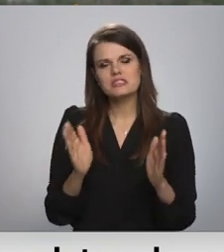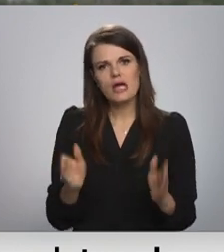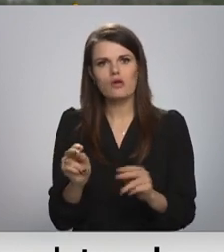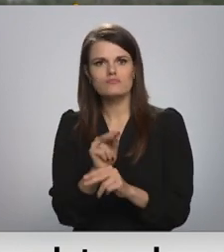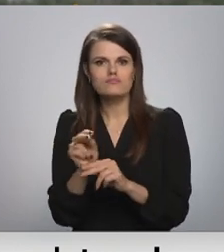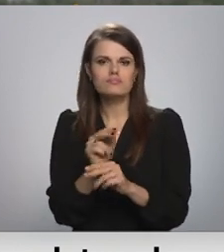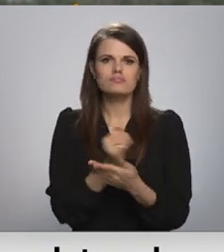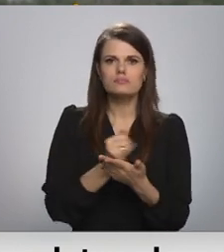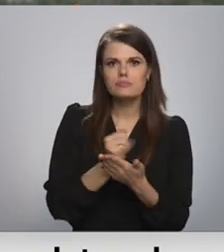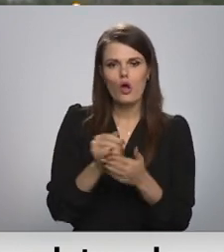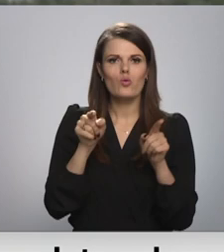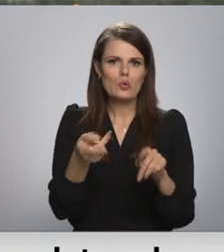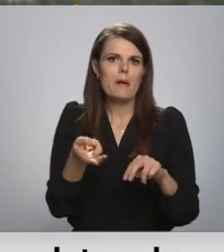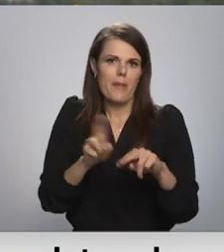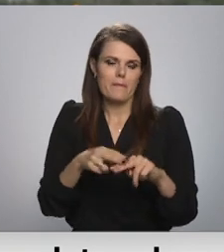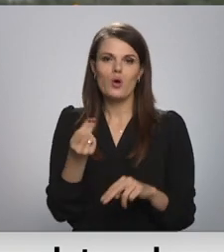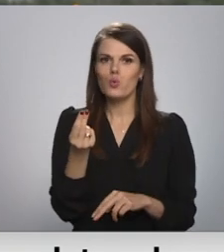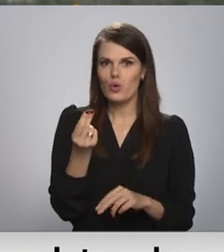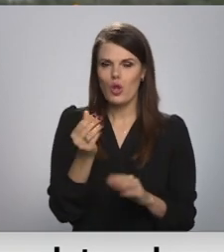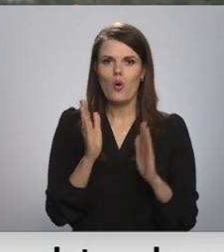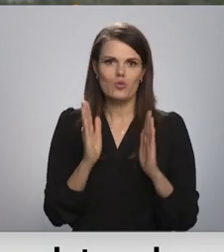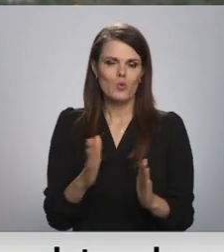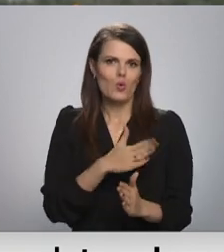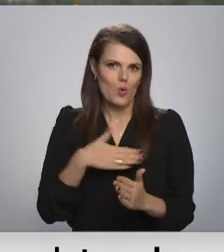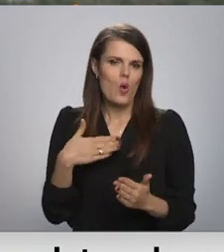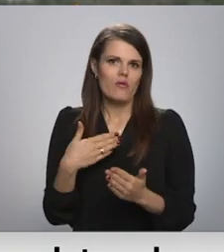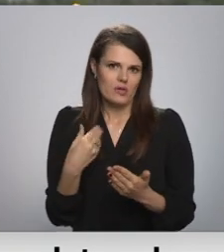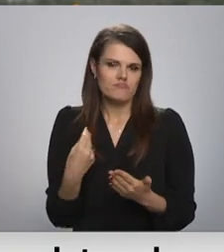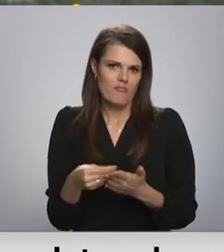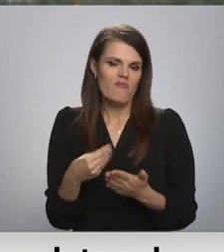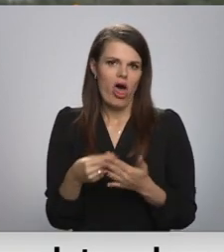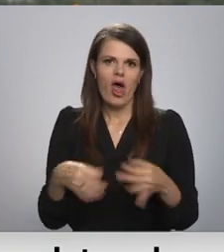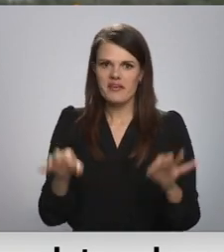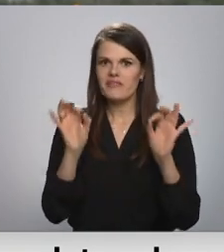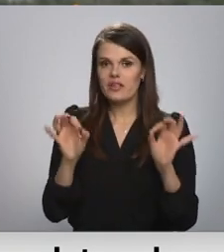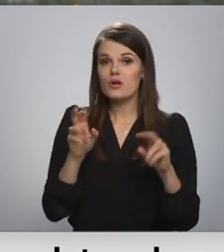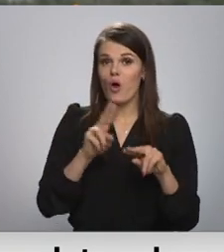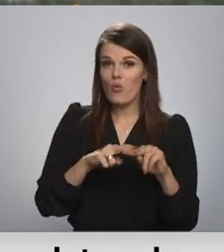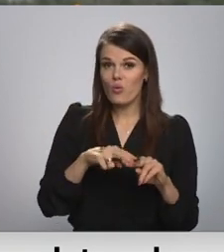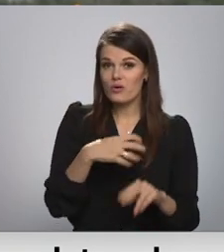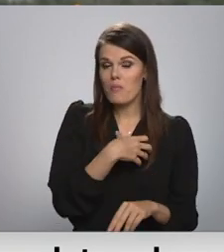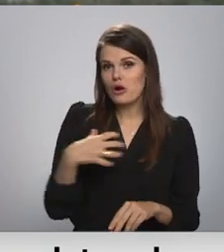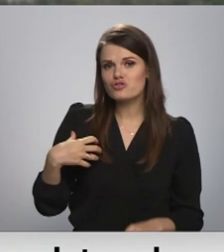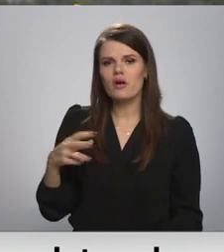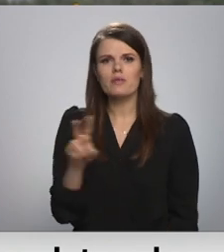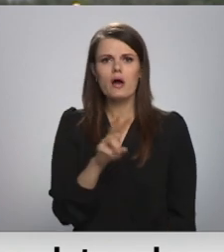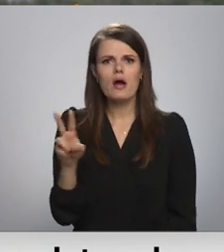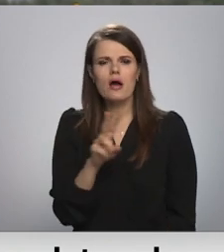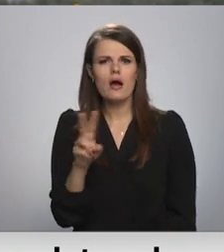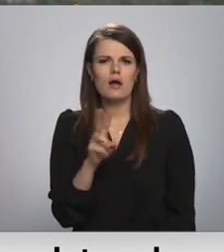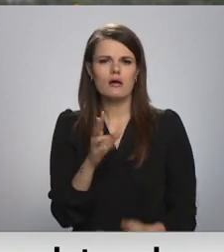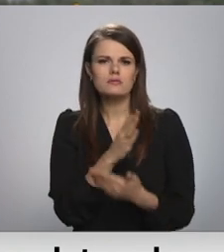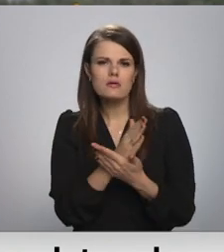tur šie papildus līdzekļi ir ļoti vērtīgi un pašvaldības, kuras racionāli saimnieko,